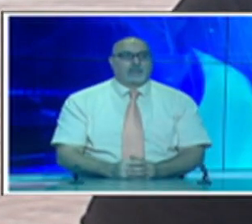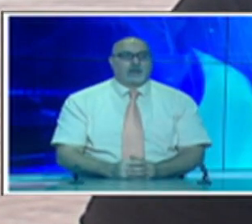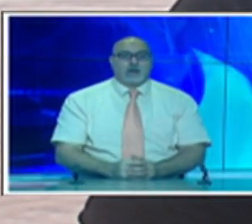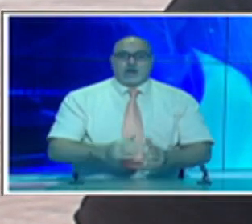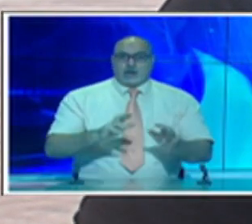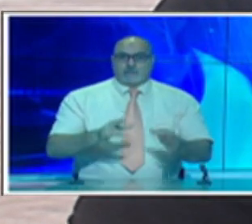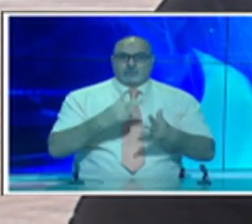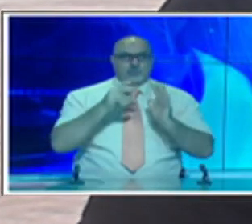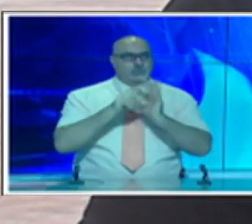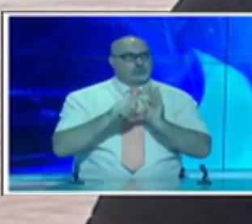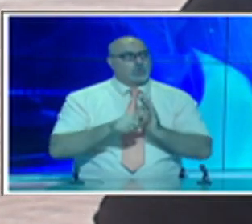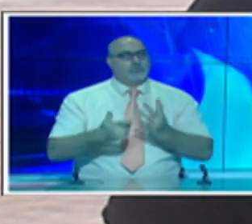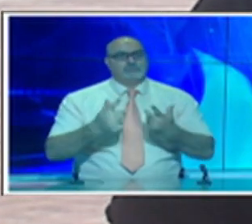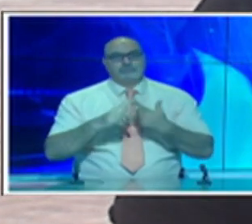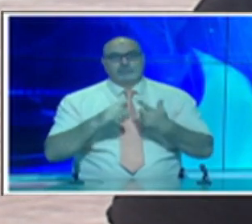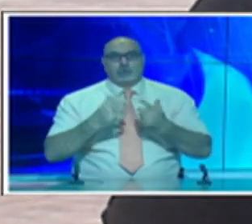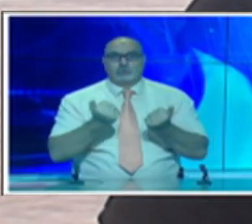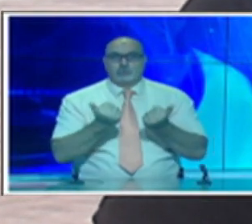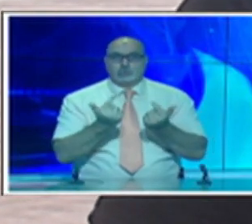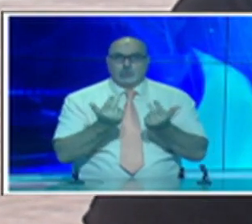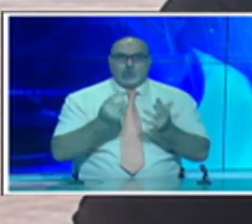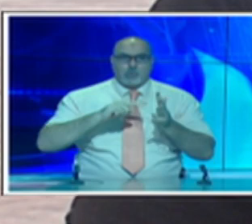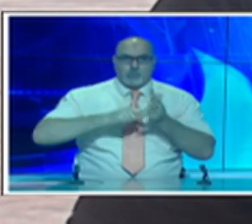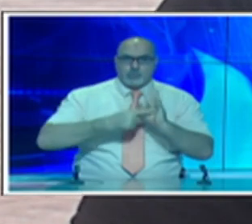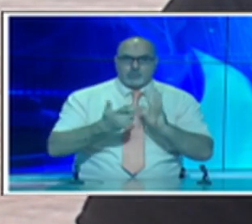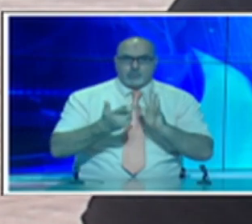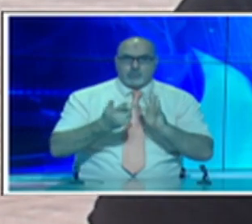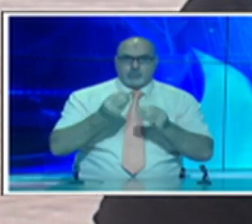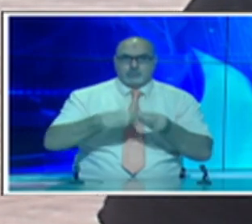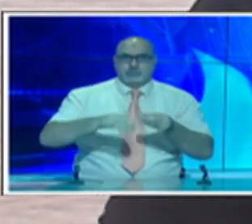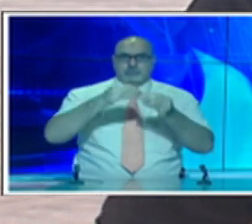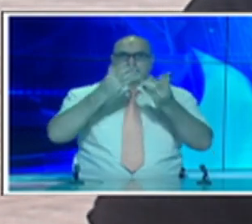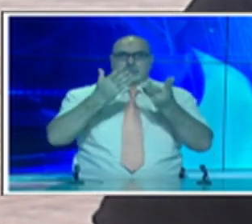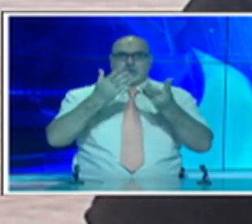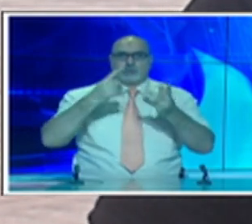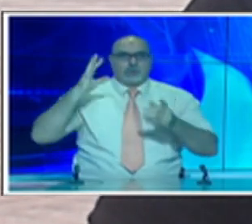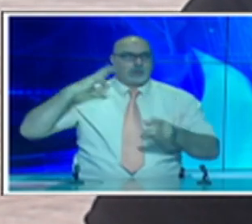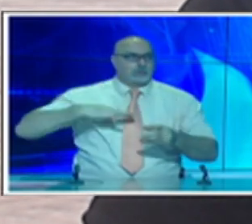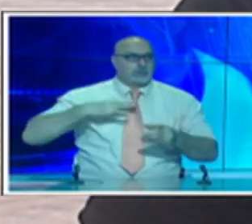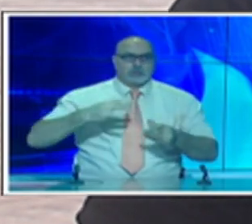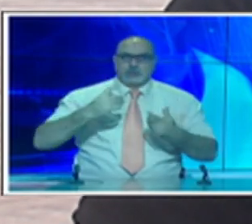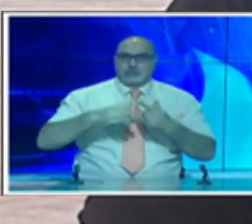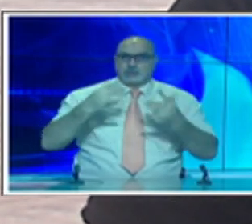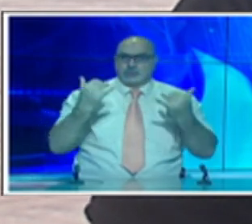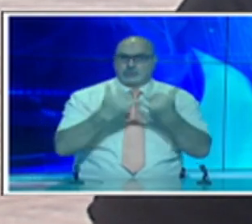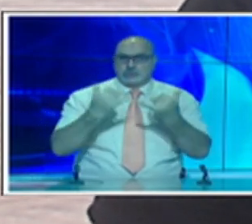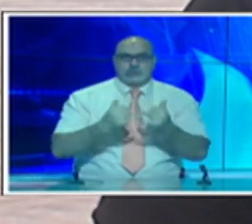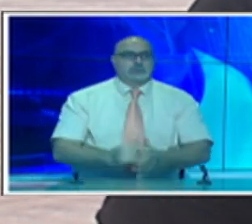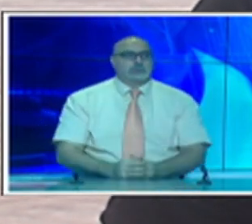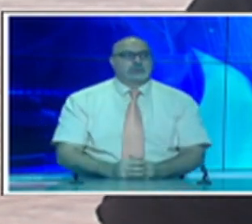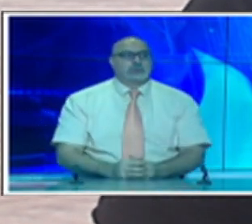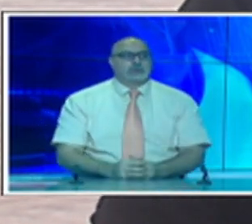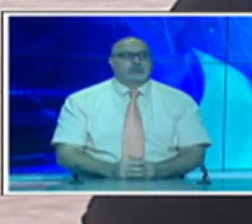التعديل الدستوري العديد من يعني الإضافات التي تخدم مجال الصحافة، خاصة فيما